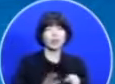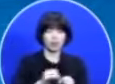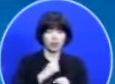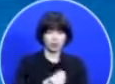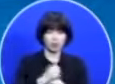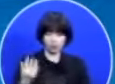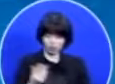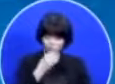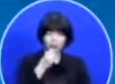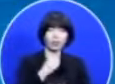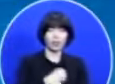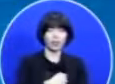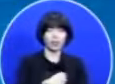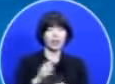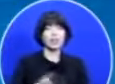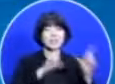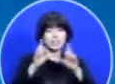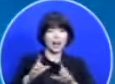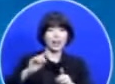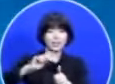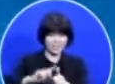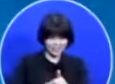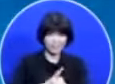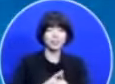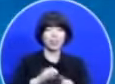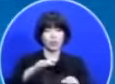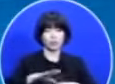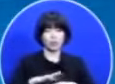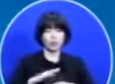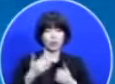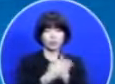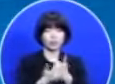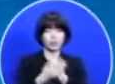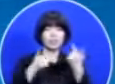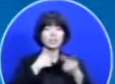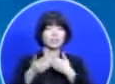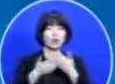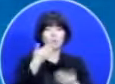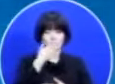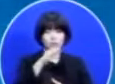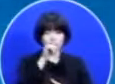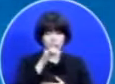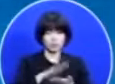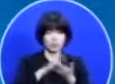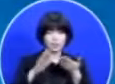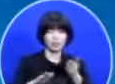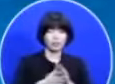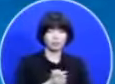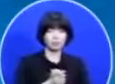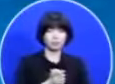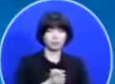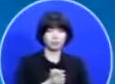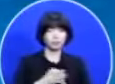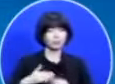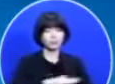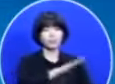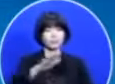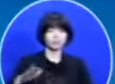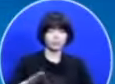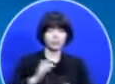거룩하게 살아 치는 놀라운 은혜를 경험하게 됩니다 우리가